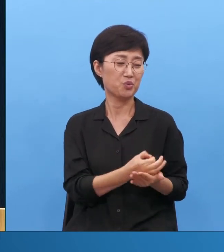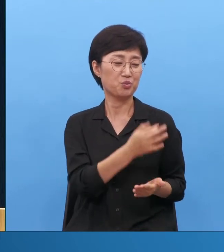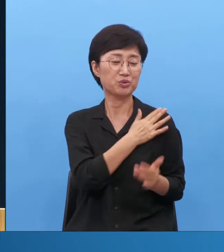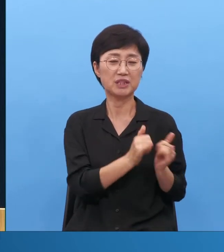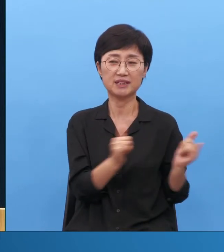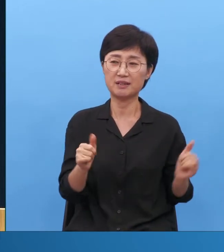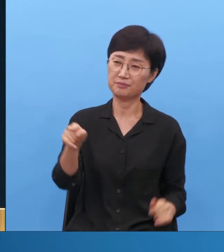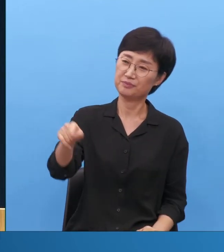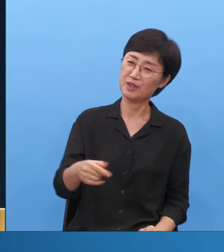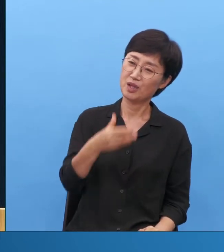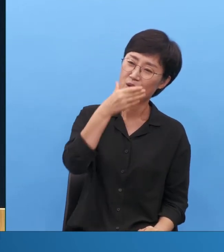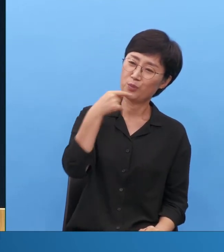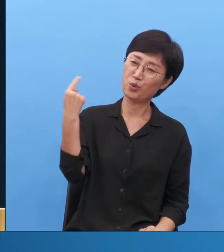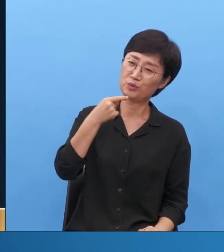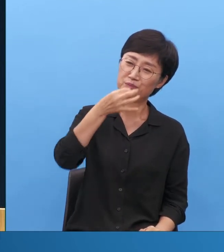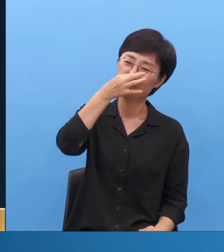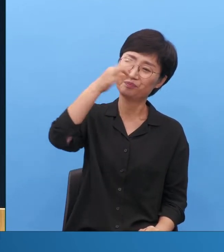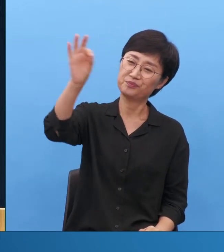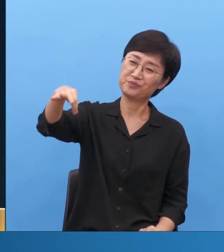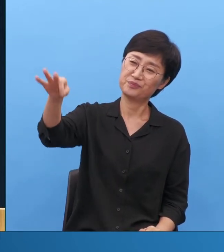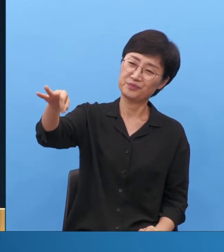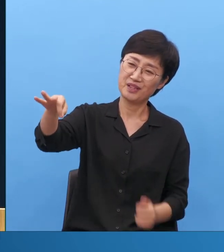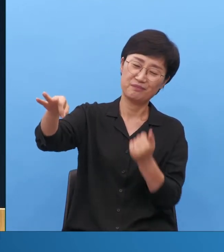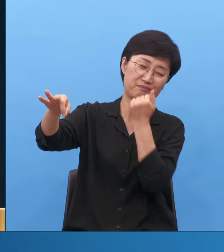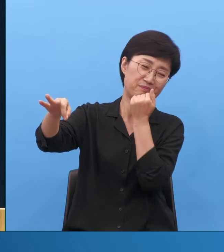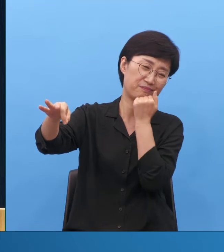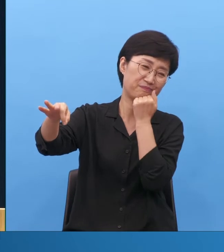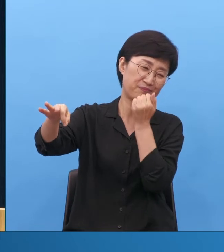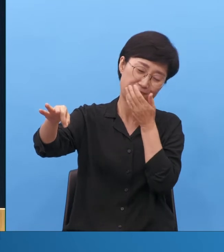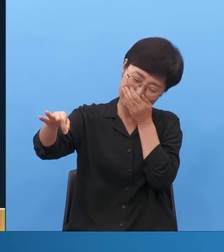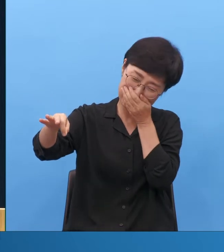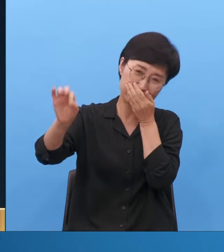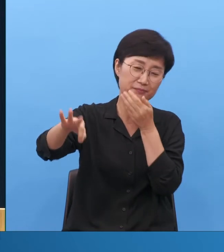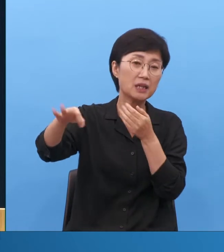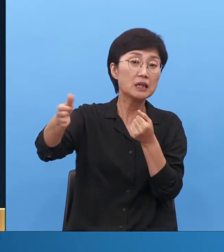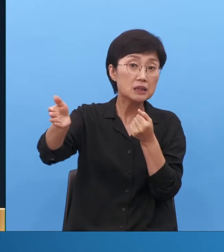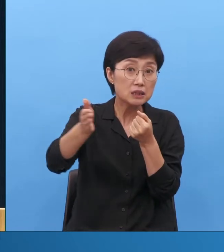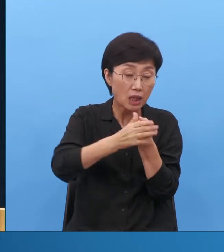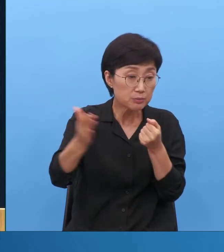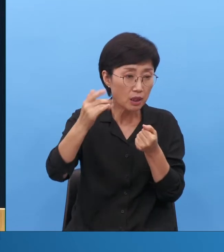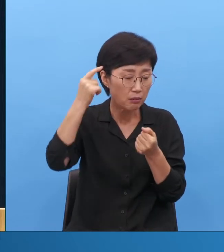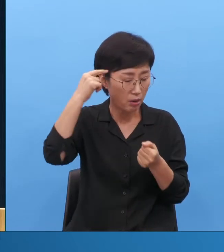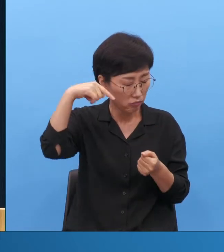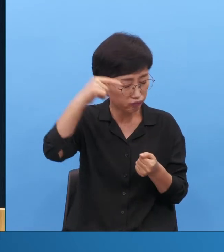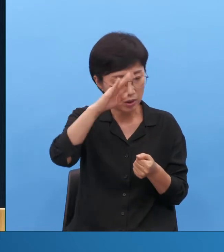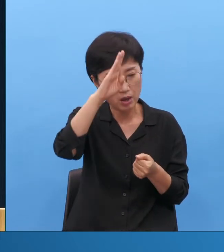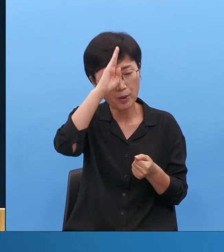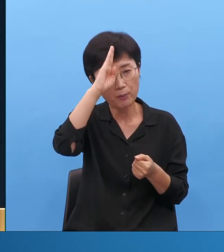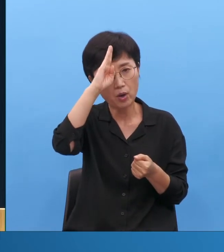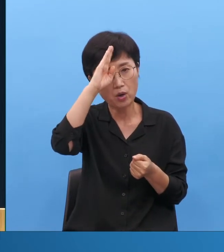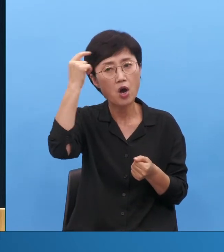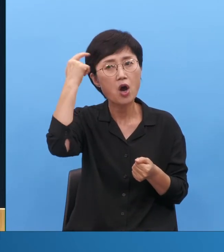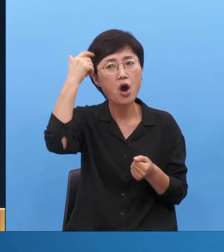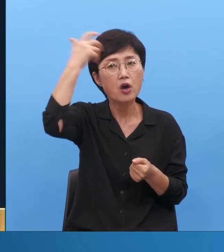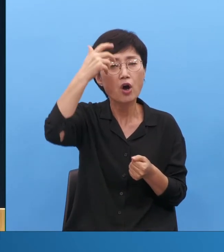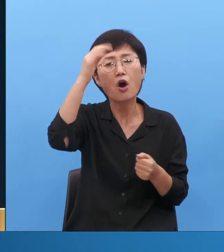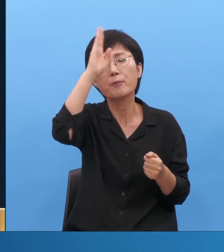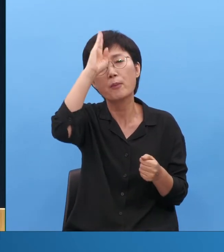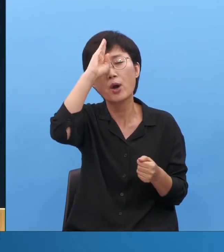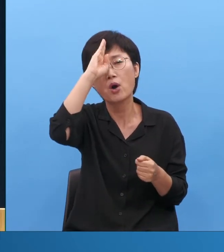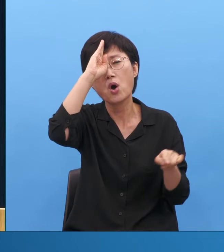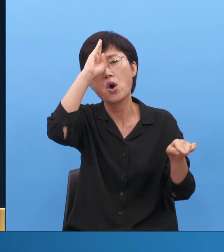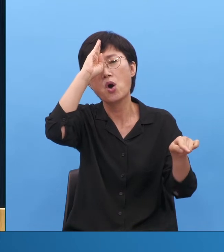가치 없이 봐요. 그래서 영적 문제 오는 거예요. Those who think that they have obtained a little bit of success or have come into a little bit of money, they don't think this is necessary, and